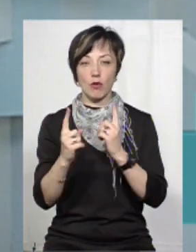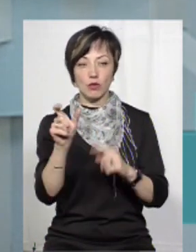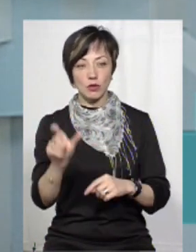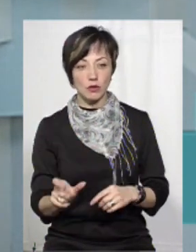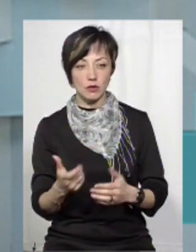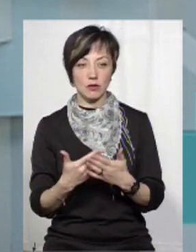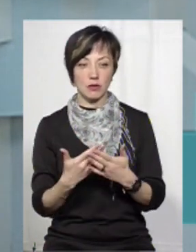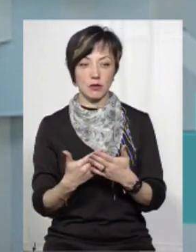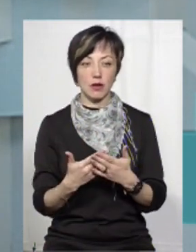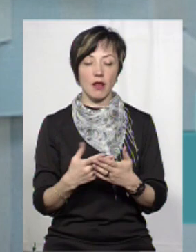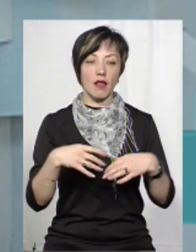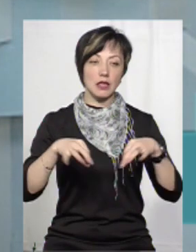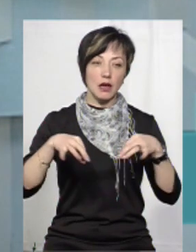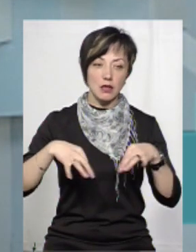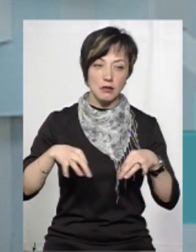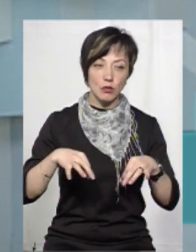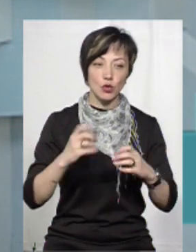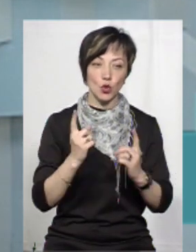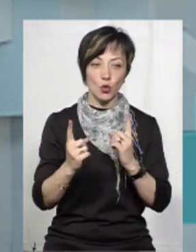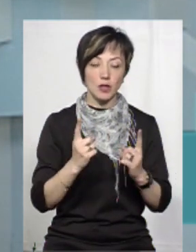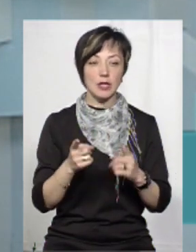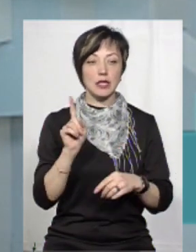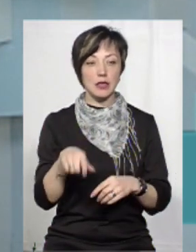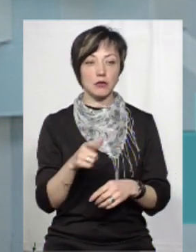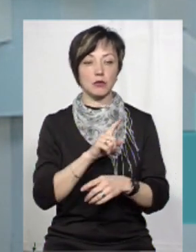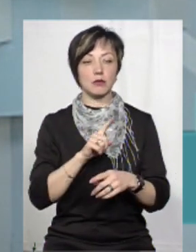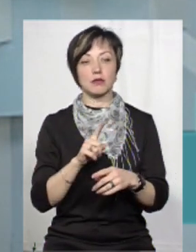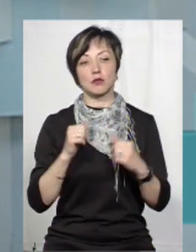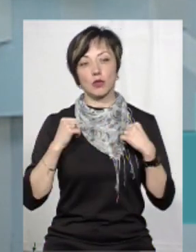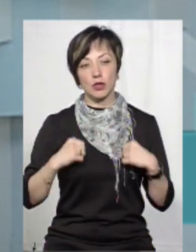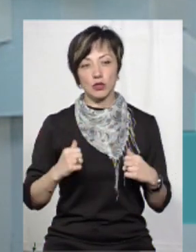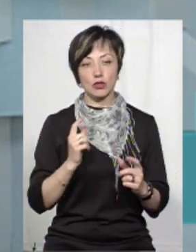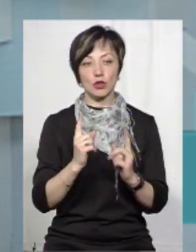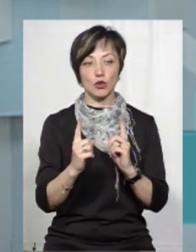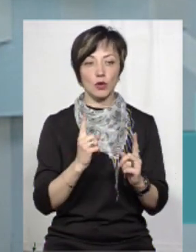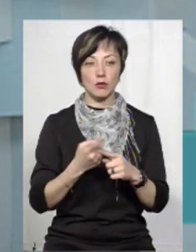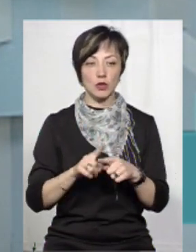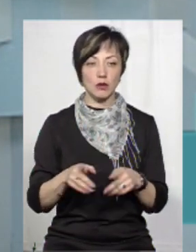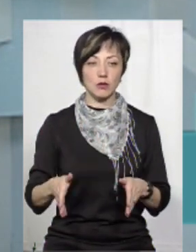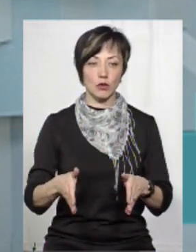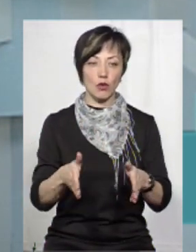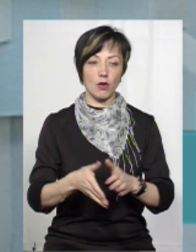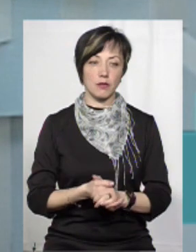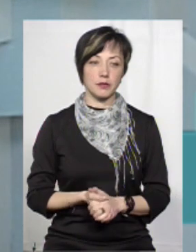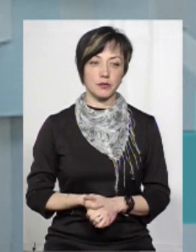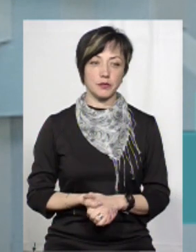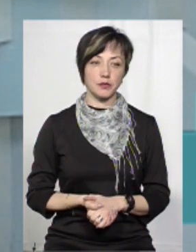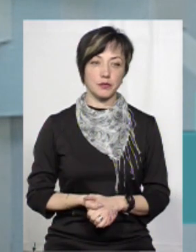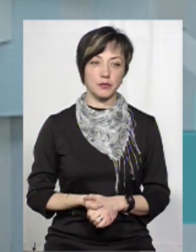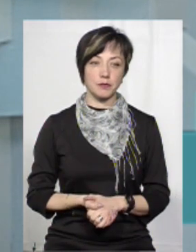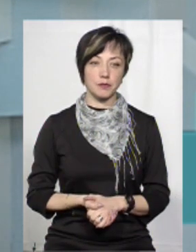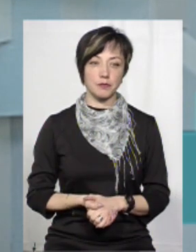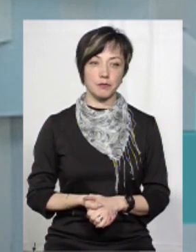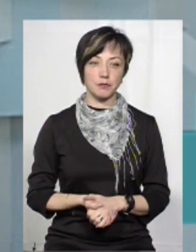прохожого, на мешканця, на автотранспорт, який рухається, тим безпечніше рухатися по таким дільницям.